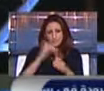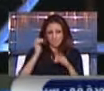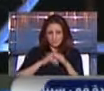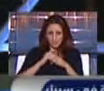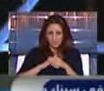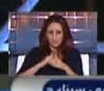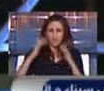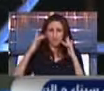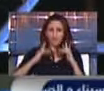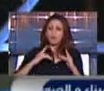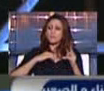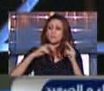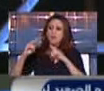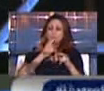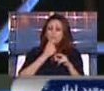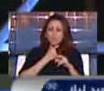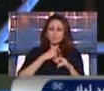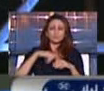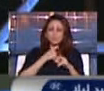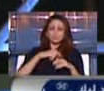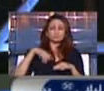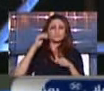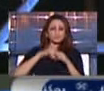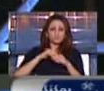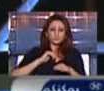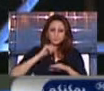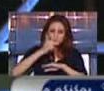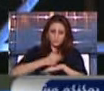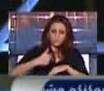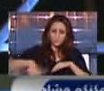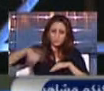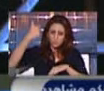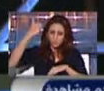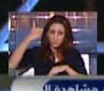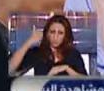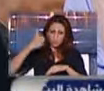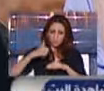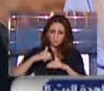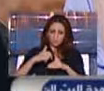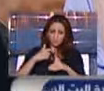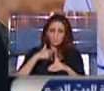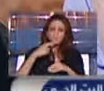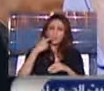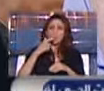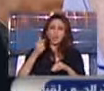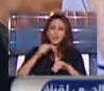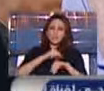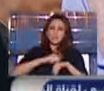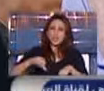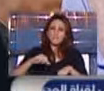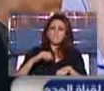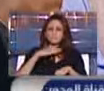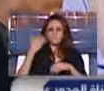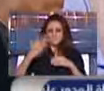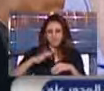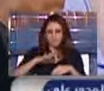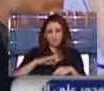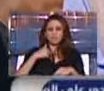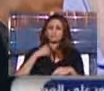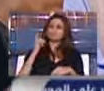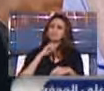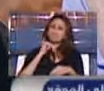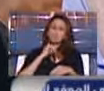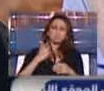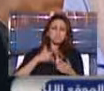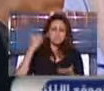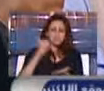معانا وجلس معانا عشان خاطر رئاسه والانتخابات وان هو ينجح. ووعدنا ان هو دم الشهداء هيكون اول حاجه في رقبته.